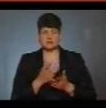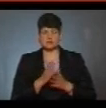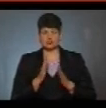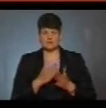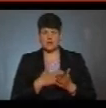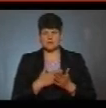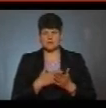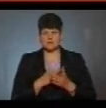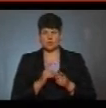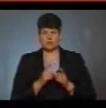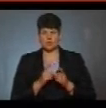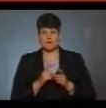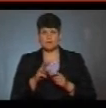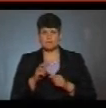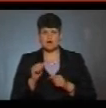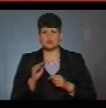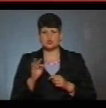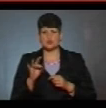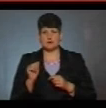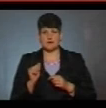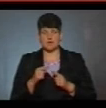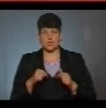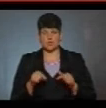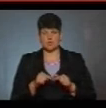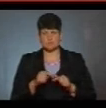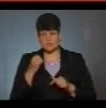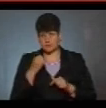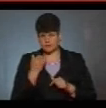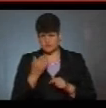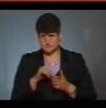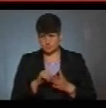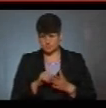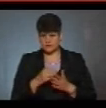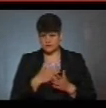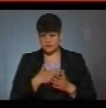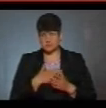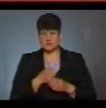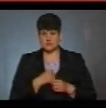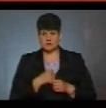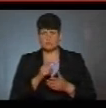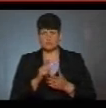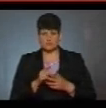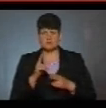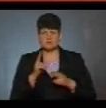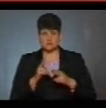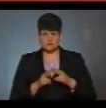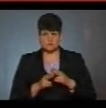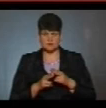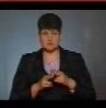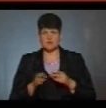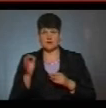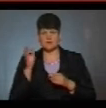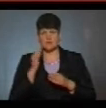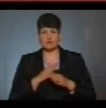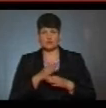активно боротись на мажоритарних округах. Я дякую вам за участь у нашому ефірі. На жаль, мусимо уже завершувати. Нагадаю,